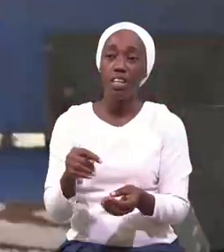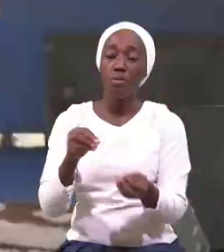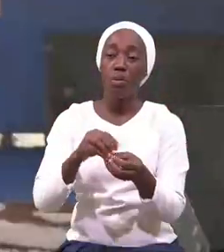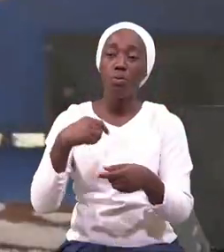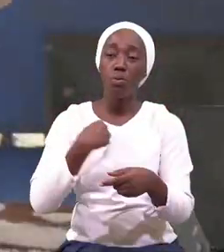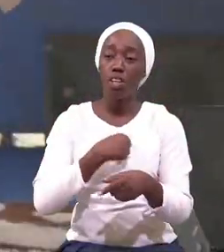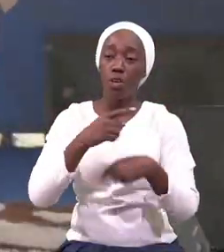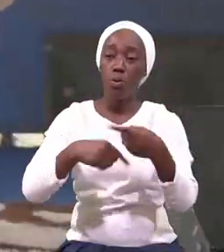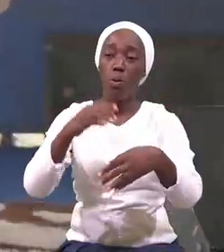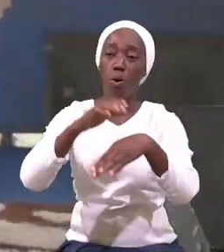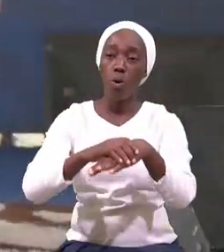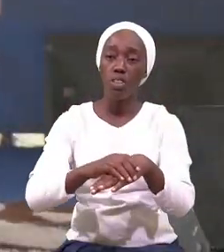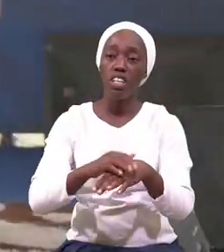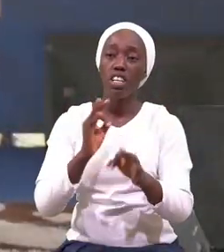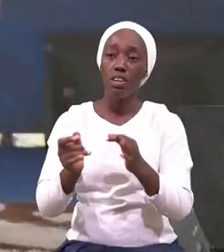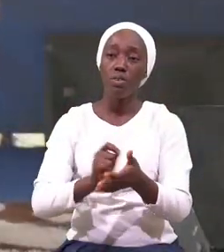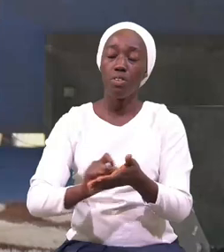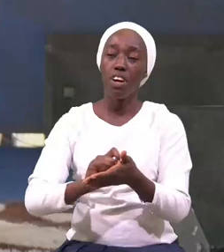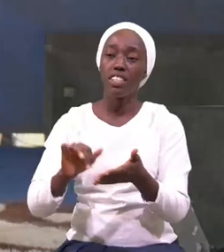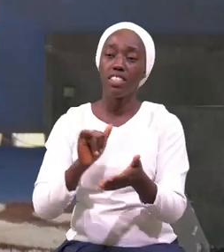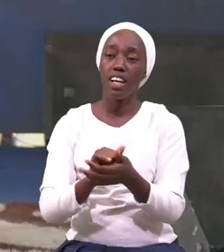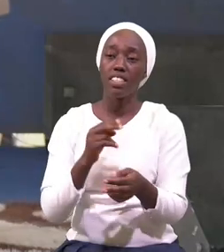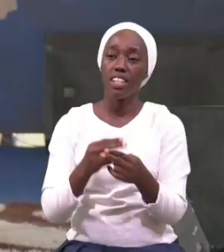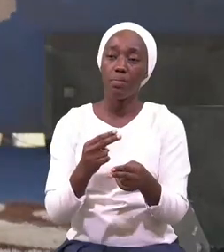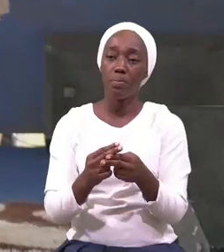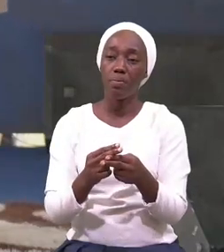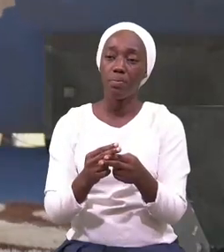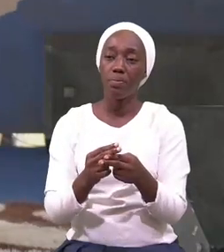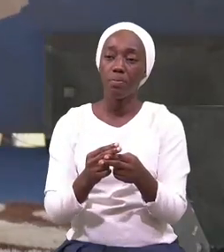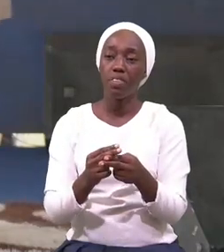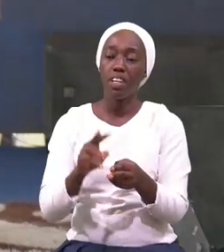Avant de continuer, si vous écrivez ce nom,